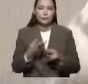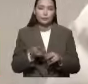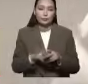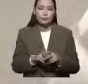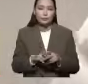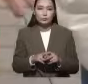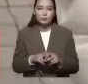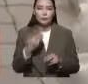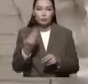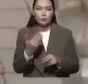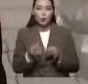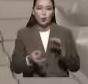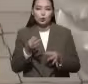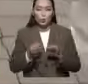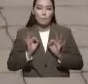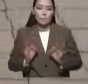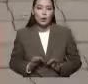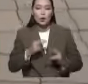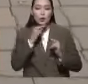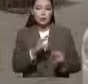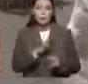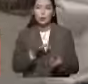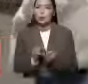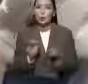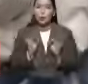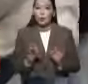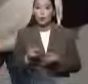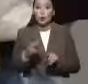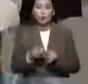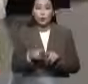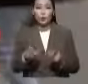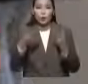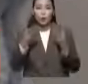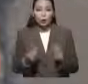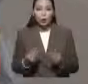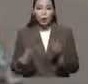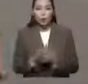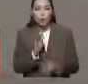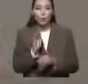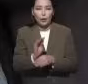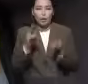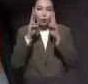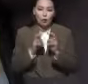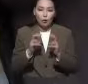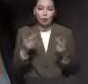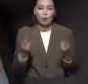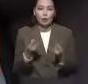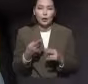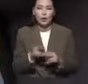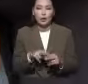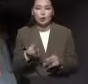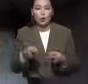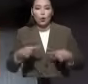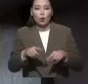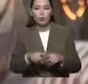кейін полиция істі прокуратураға жөнелтеді. Алайда прокурор сол күні істі қосымша тергеуге жіберуді ұйғарды. Араша сұрап, бойжеткен қоғамдық